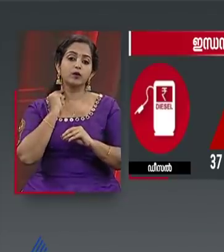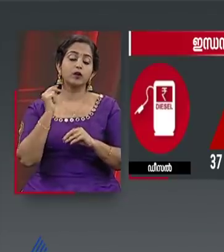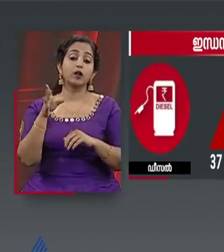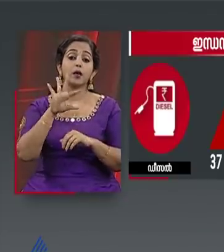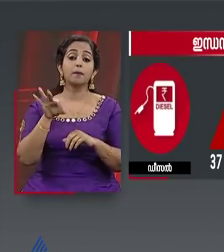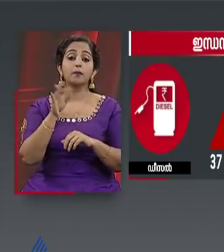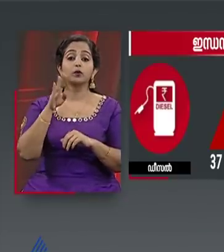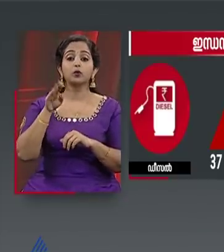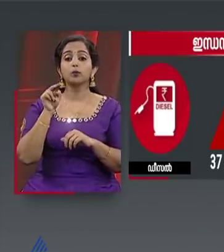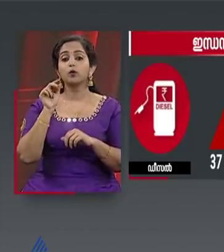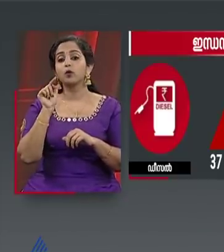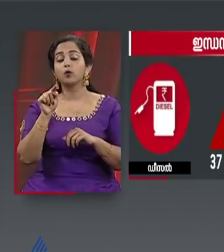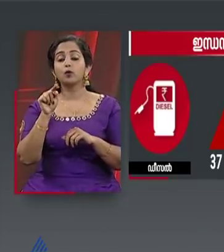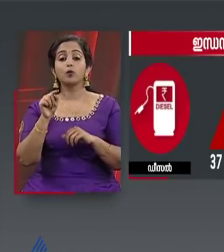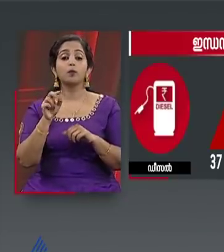89 രൂപ 18 പൈസയായി. ഡീസൽ വില